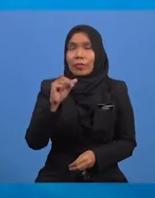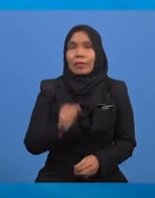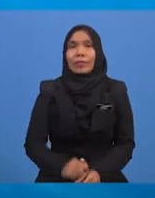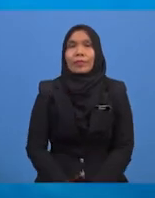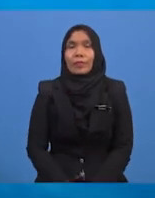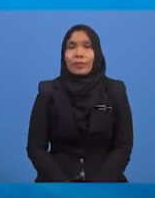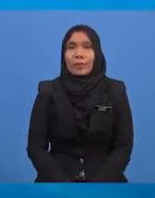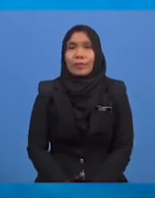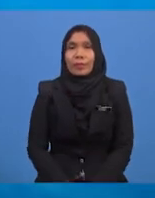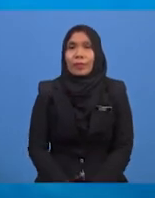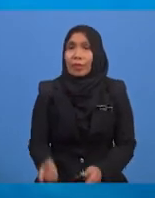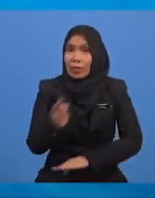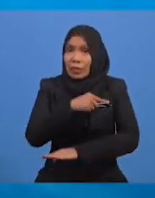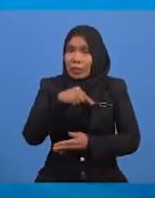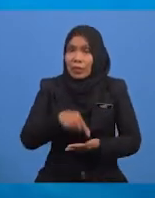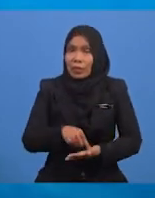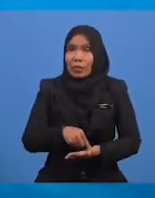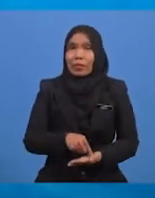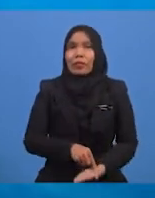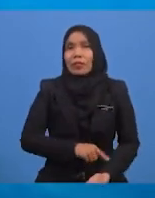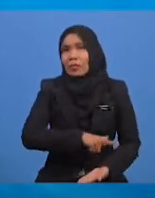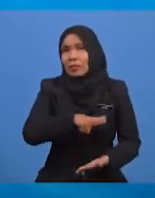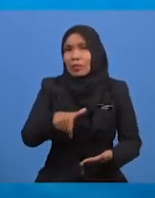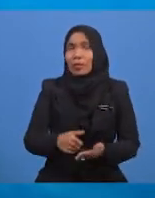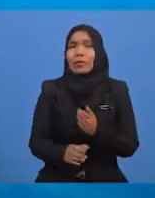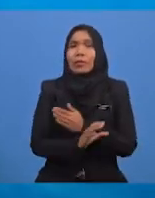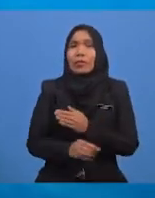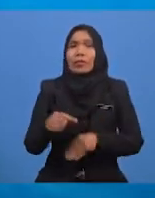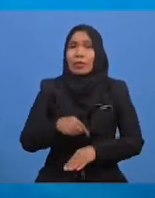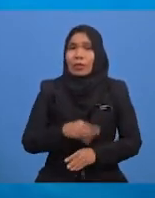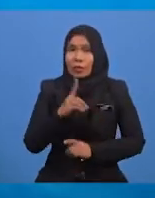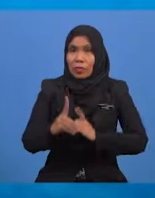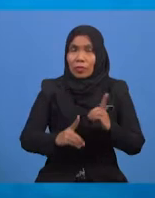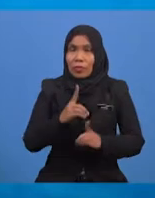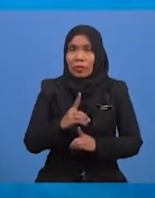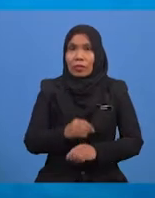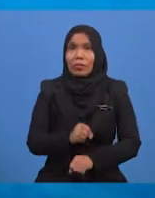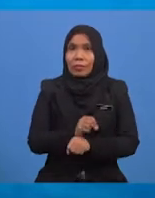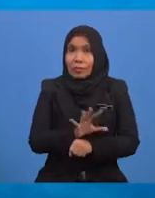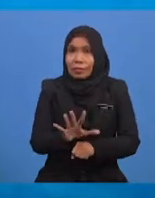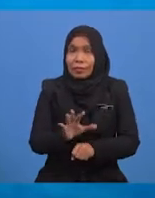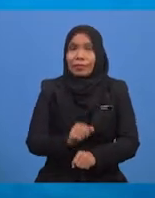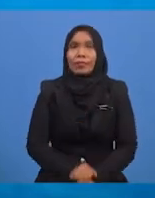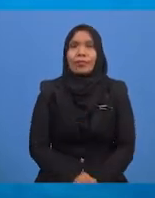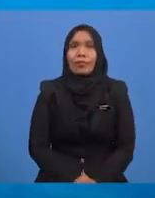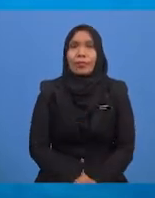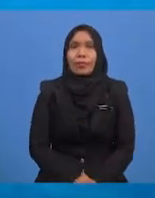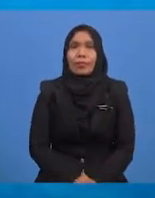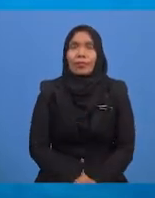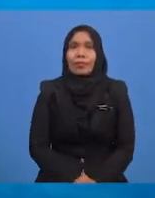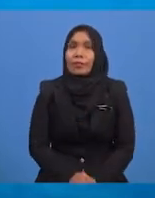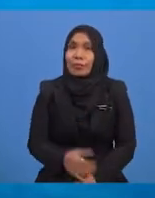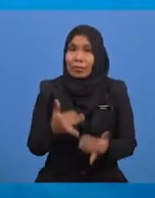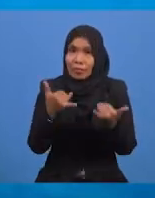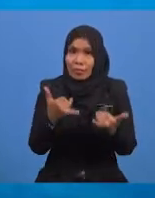semua negara di seluruh dunia mengalami kemelesetan ekonomi akibat daripada wabak COVID-19 yang menghantui dunia. Di saat